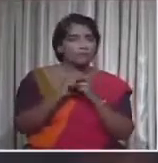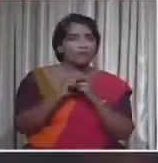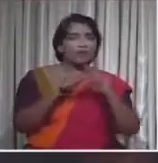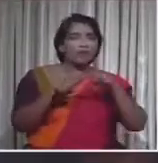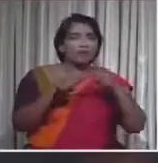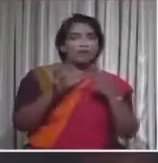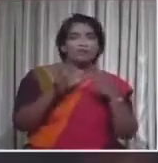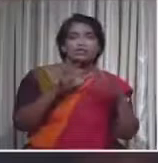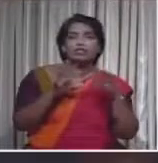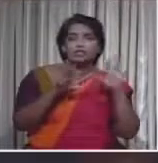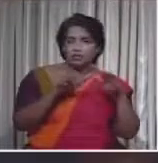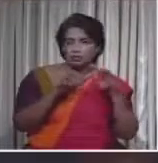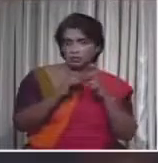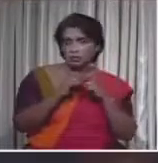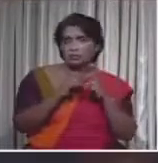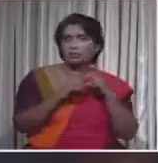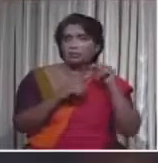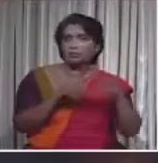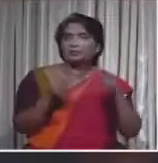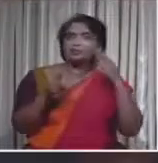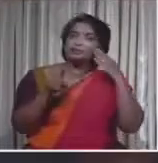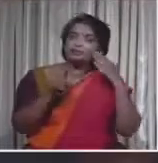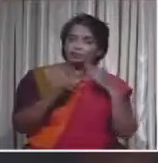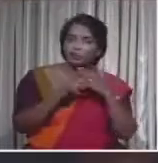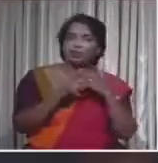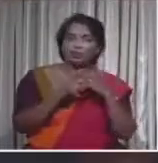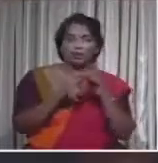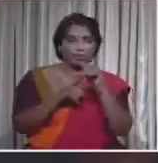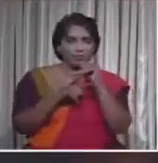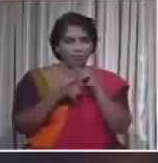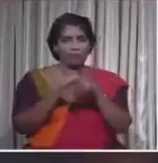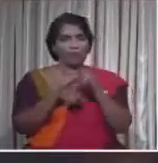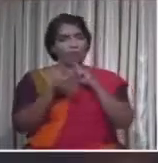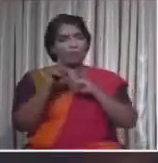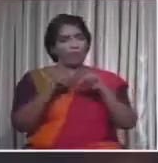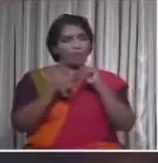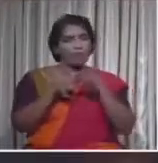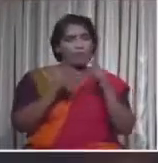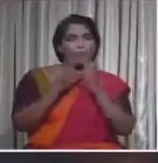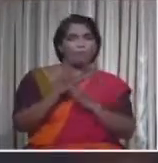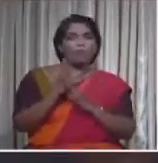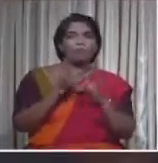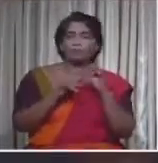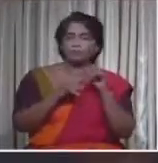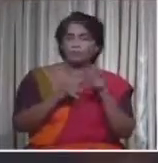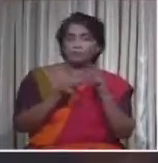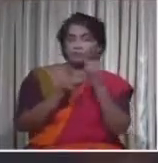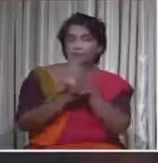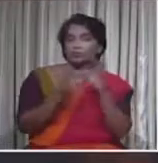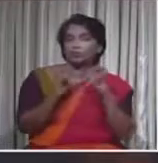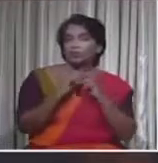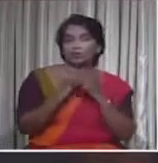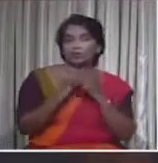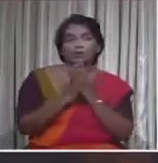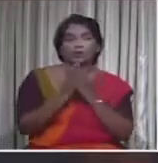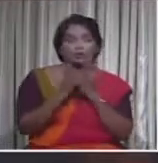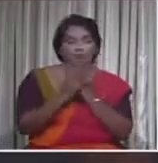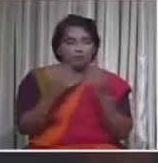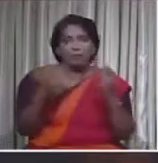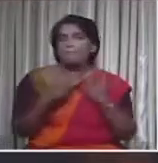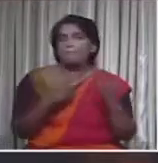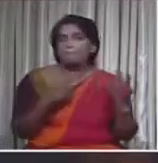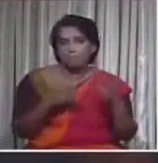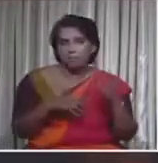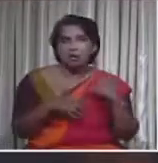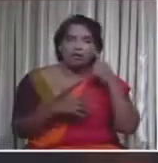වන සතුන්ගෙන් වෙන හානිය. ඉතින් ඒ සම්බන්ධවත් ඇත්තටම අපි කතා කරාට ඇමතුමාට උනත් මේකට කෙලින්ම උත්තරයක් දෙන්න බෑ කියන එක අපි දන්නවා. මේක